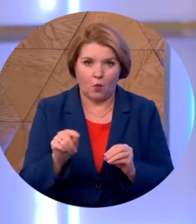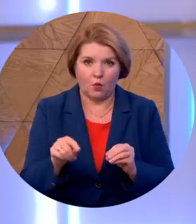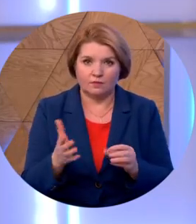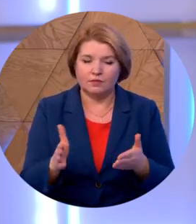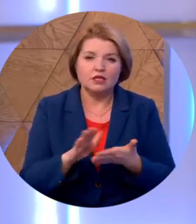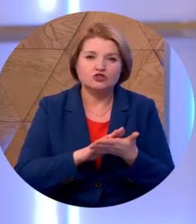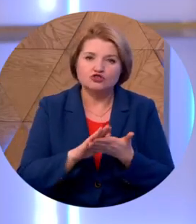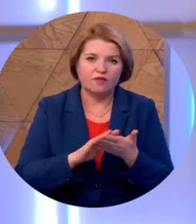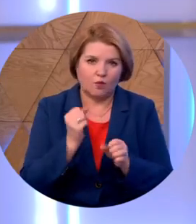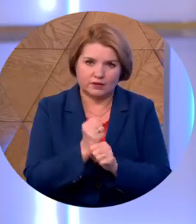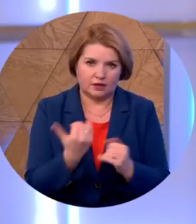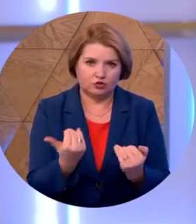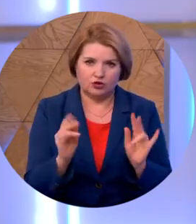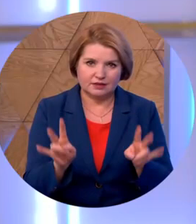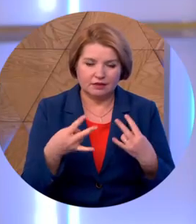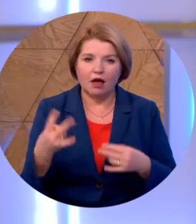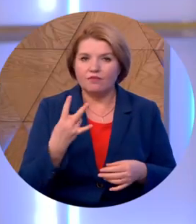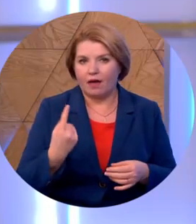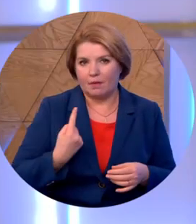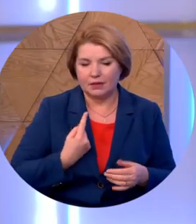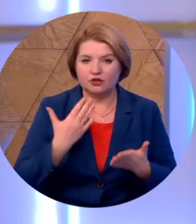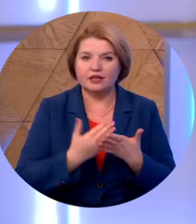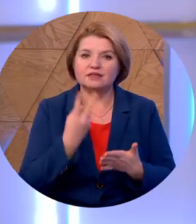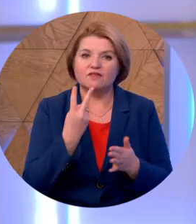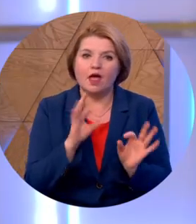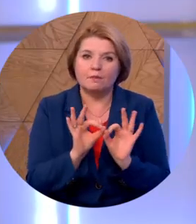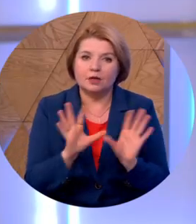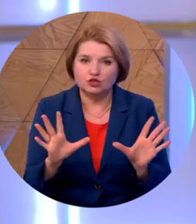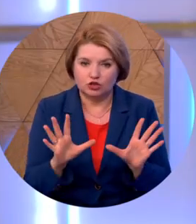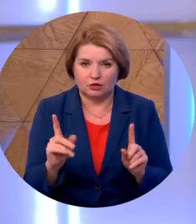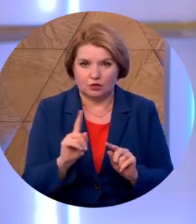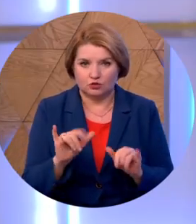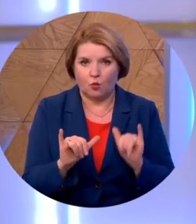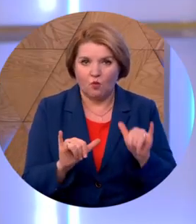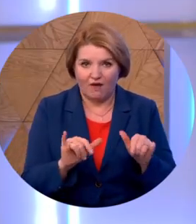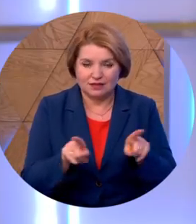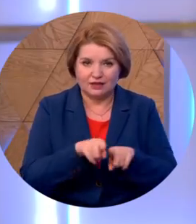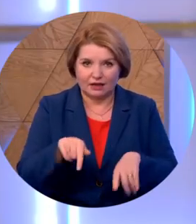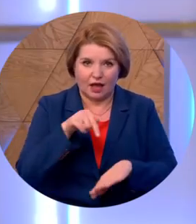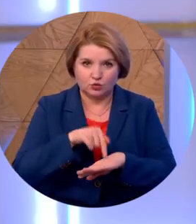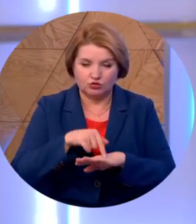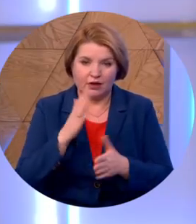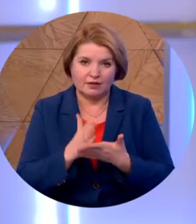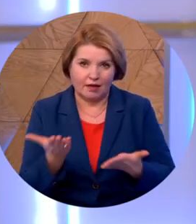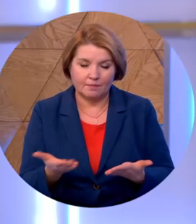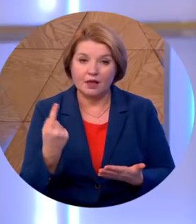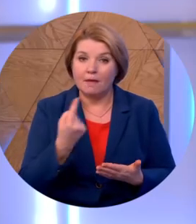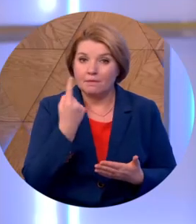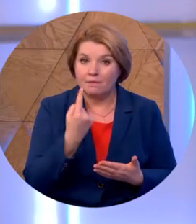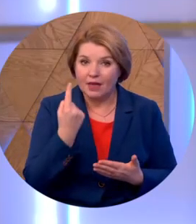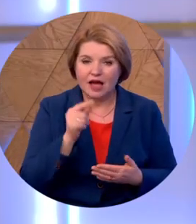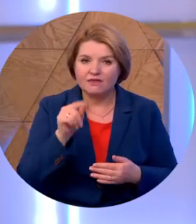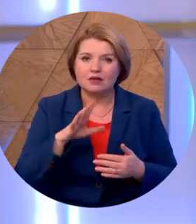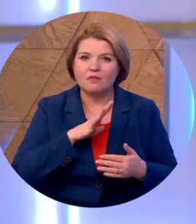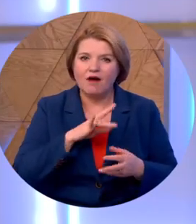время не надо надо подождать есть две причины это того что у вас такие есть ощущения первая причина могут быть незначительны маленькие